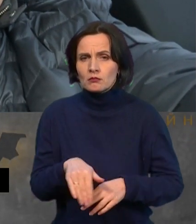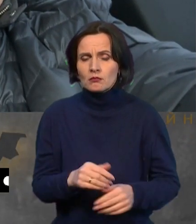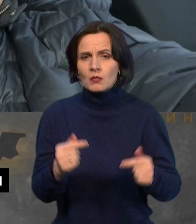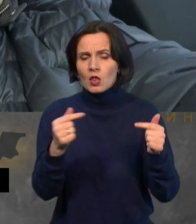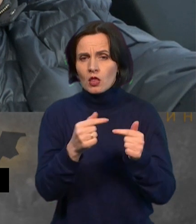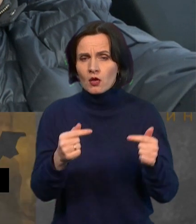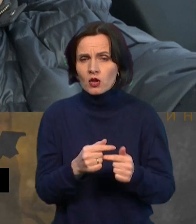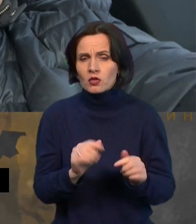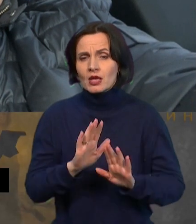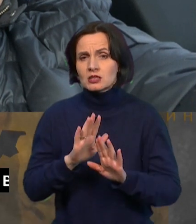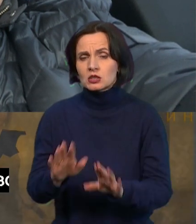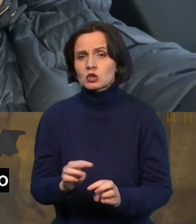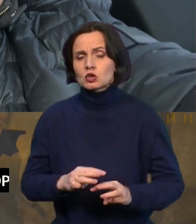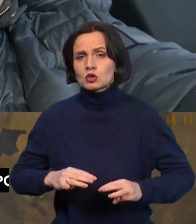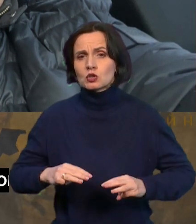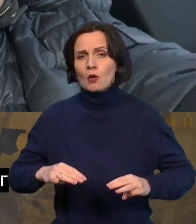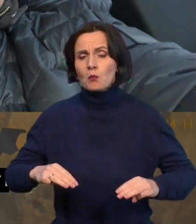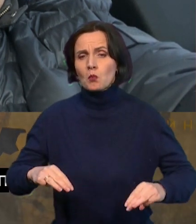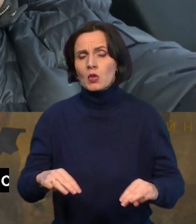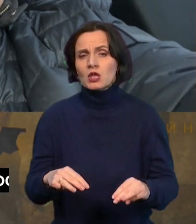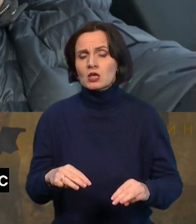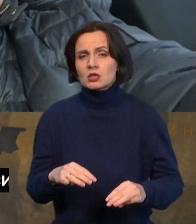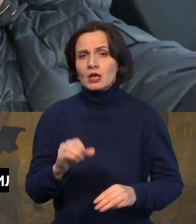міністра аграрної політики та продовольства Тарас